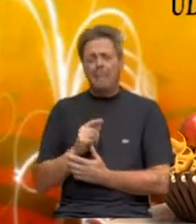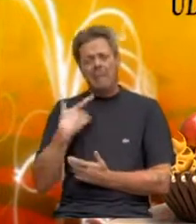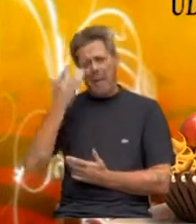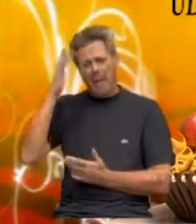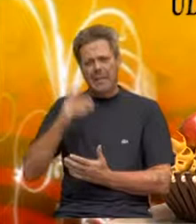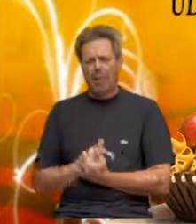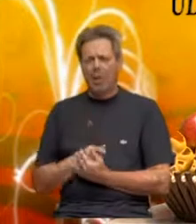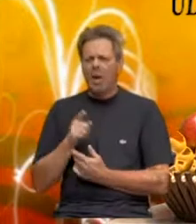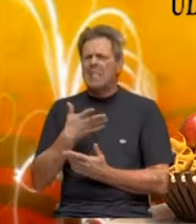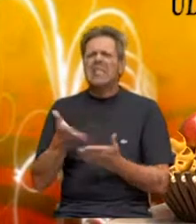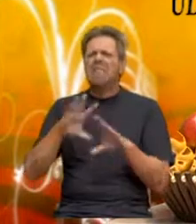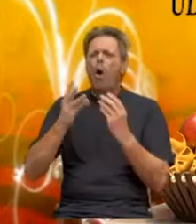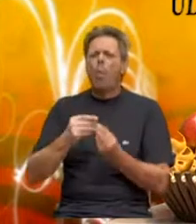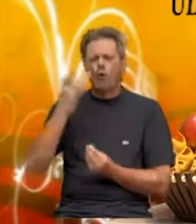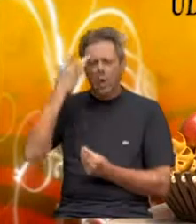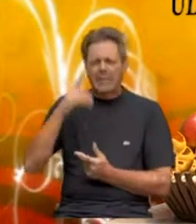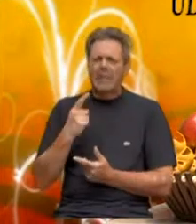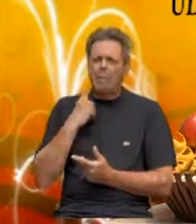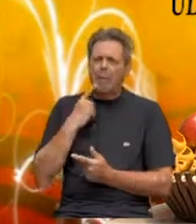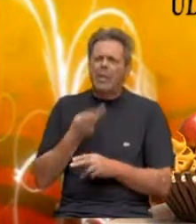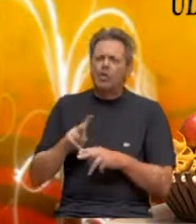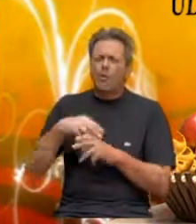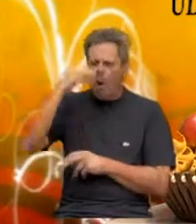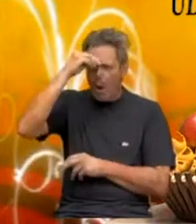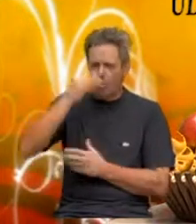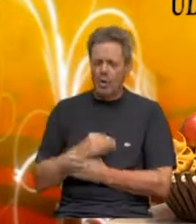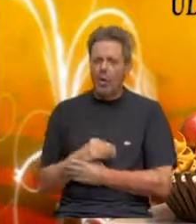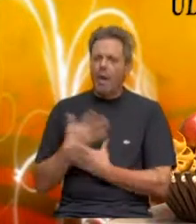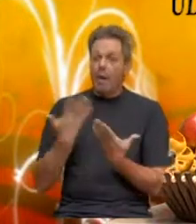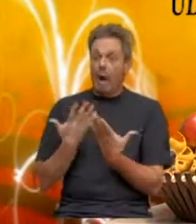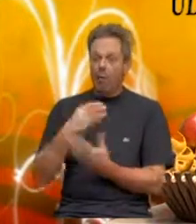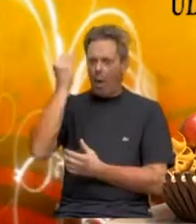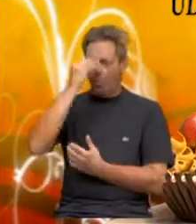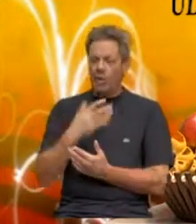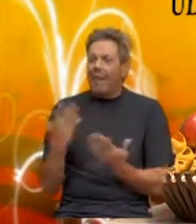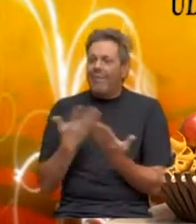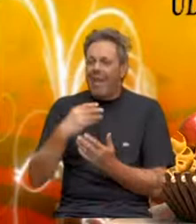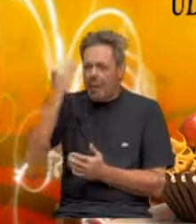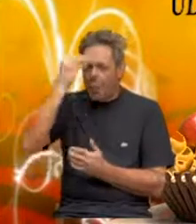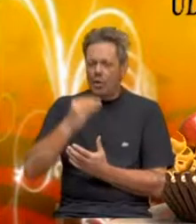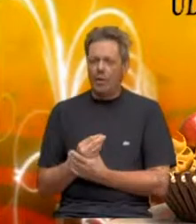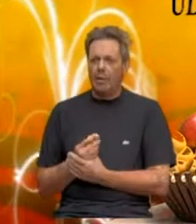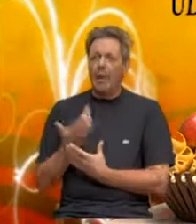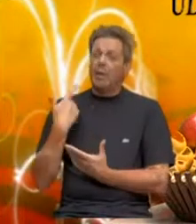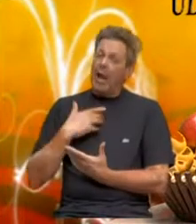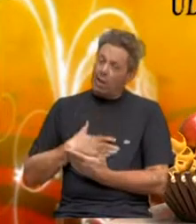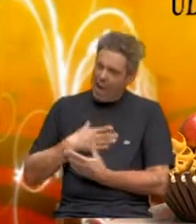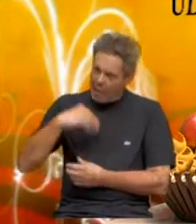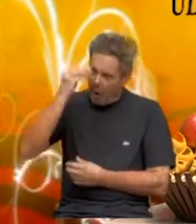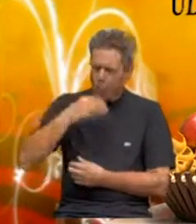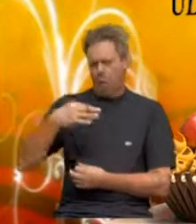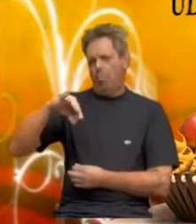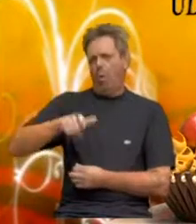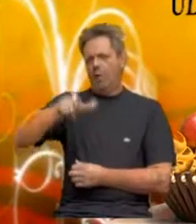Ono sve što ne znate, probajte što više naučiti. Kako ćete naučiti? Gdje ćete naučiti? Hoćete li naučiti, ovisi o